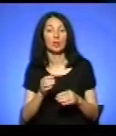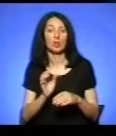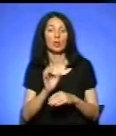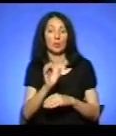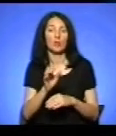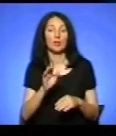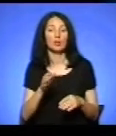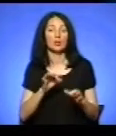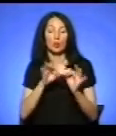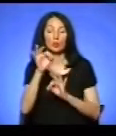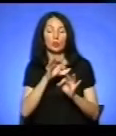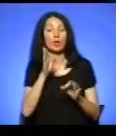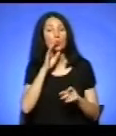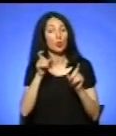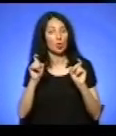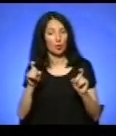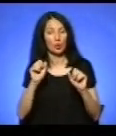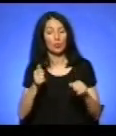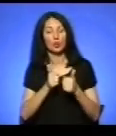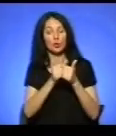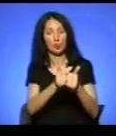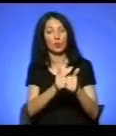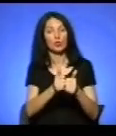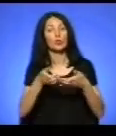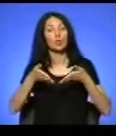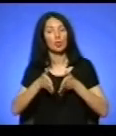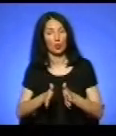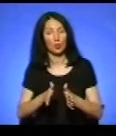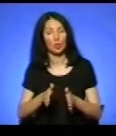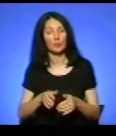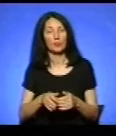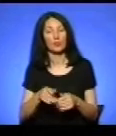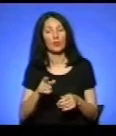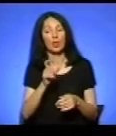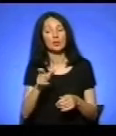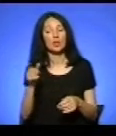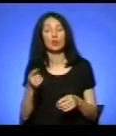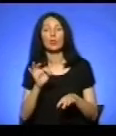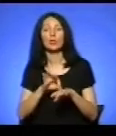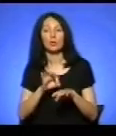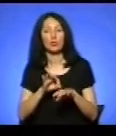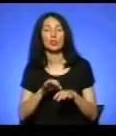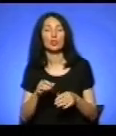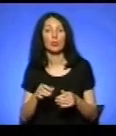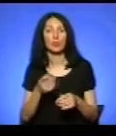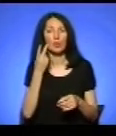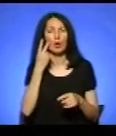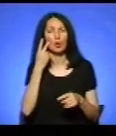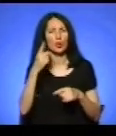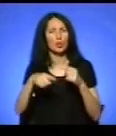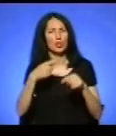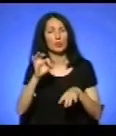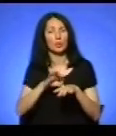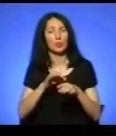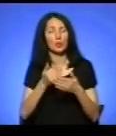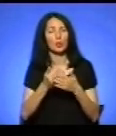гінеколога, може супроводжувати на пологи. Це за бажанням жінки. За людьми з хронічними недугами, як буде, яка ситуація? Скажімо, з людьми